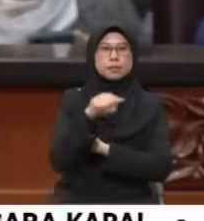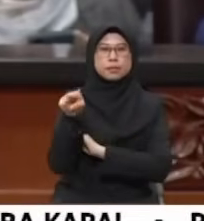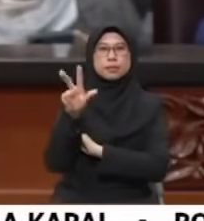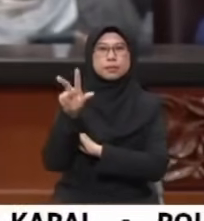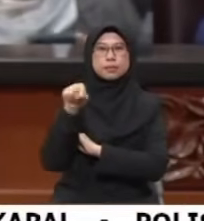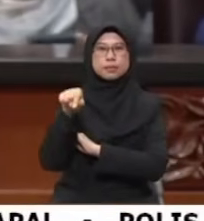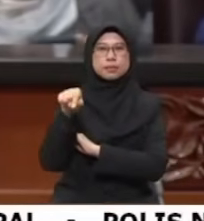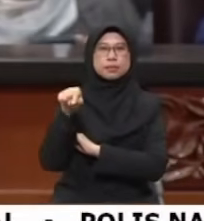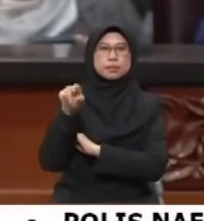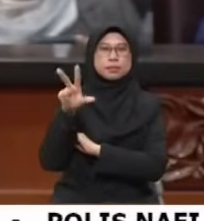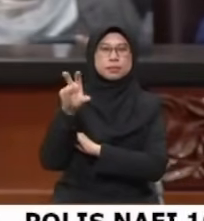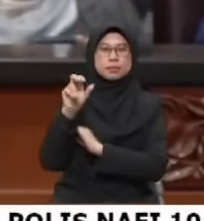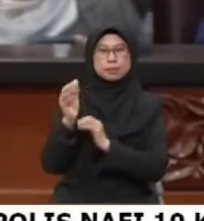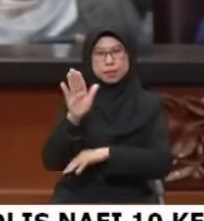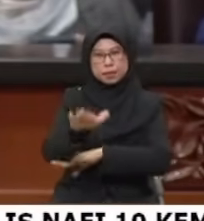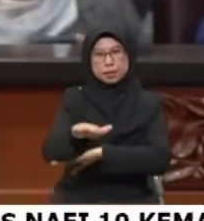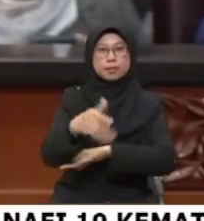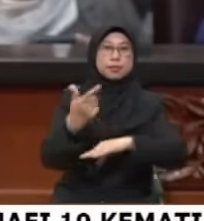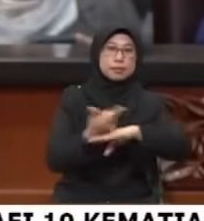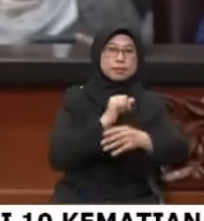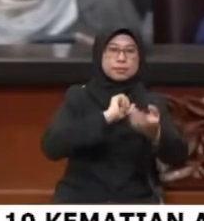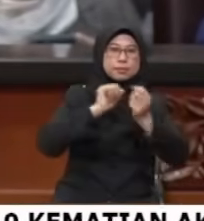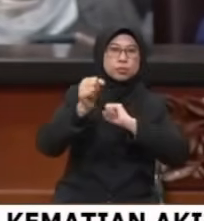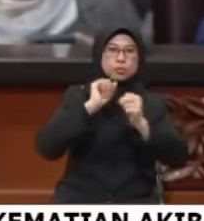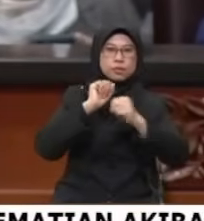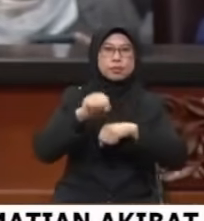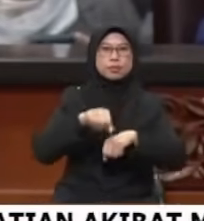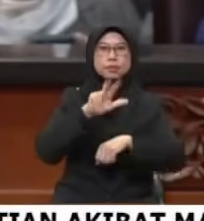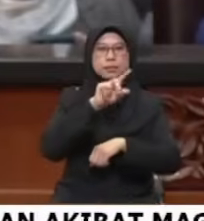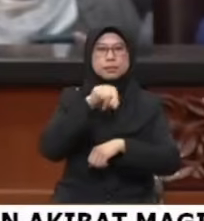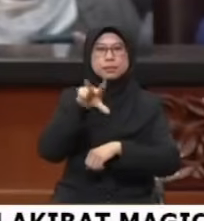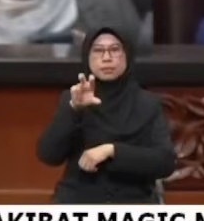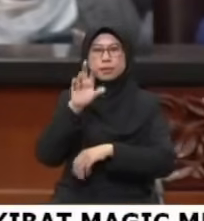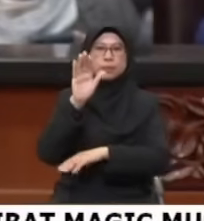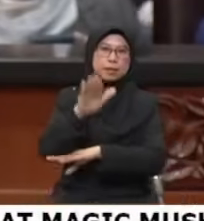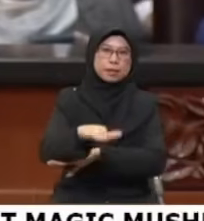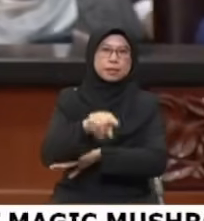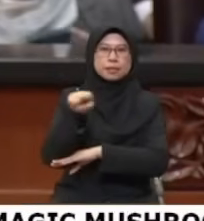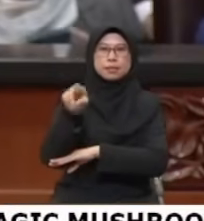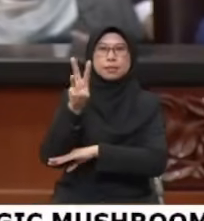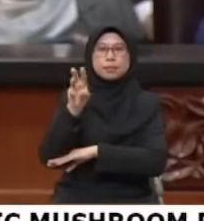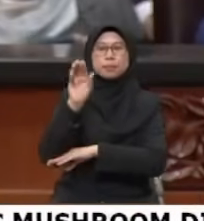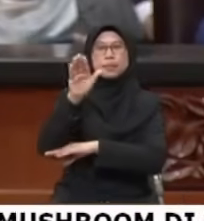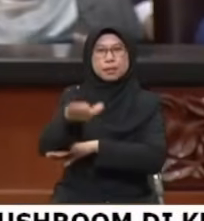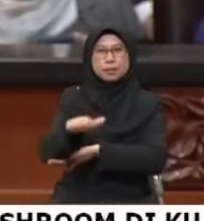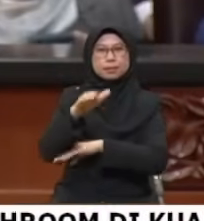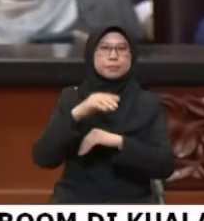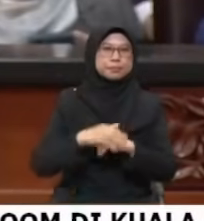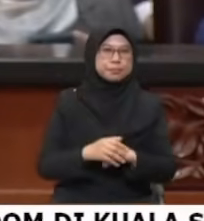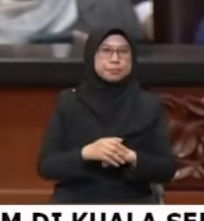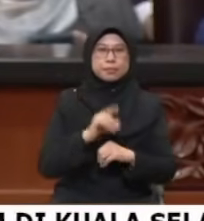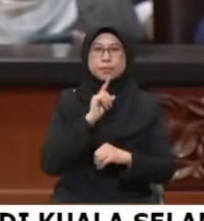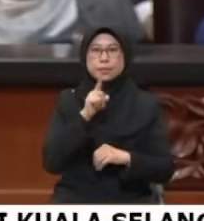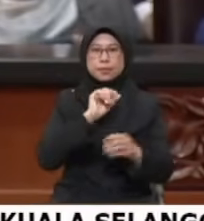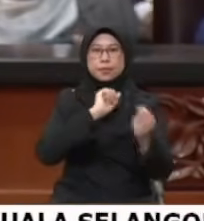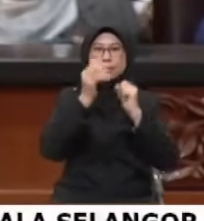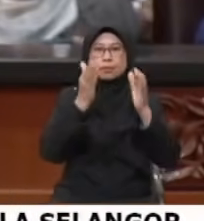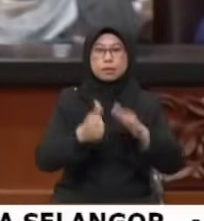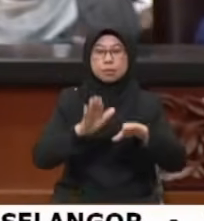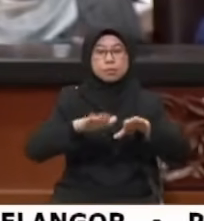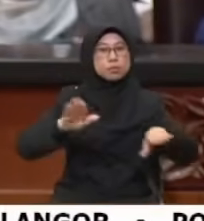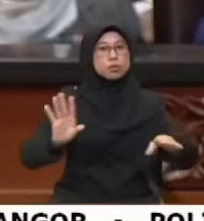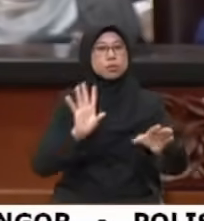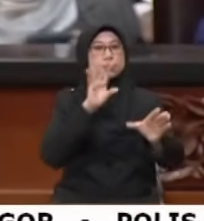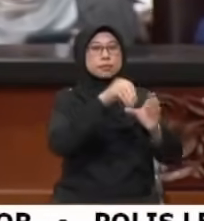3:30 petang sesi latihan sukan 330 petang sehingga 6 Petang bagi memastikan atlet murid yang